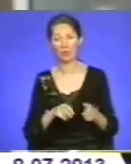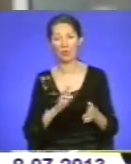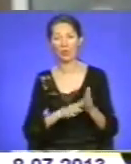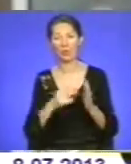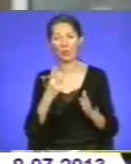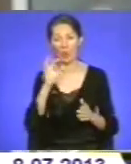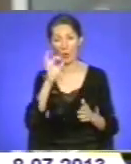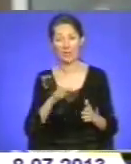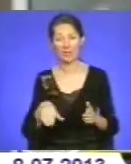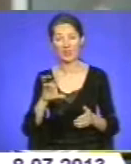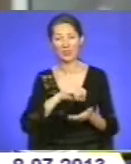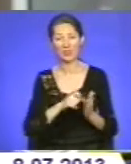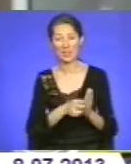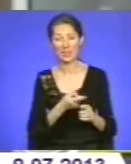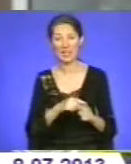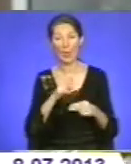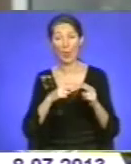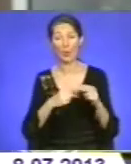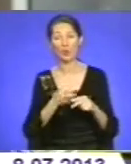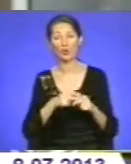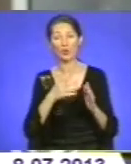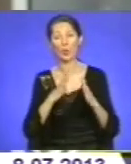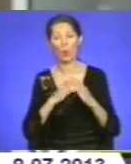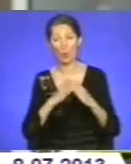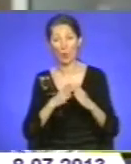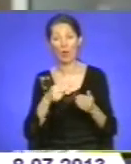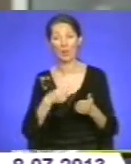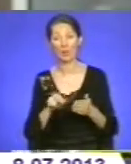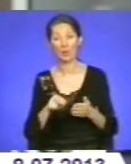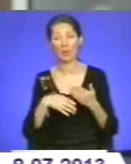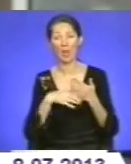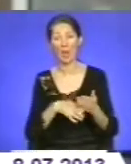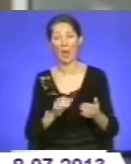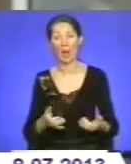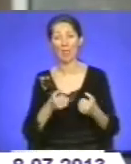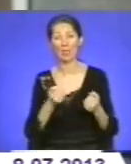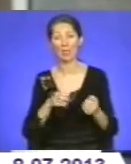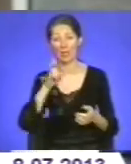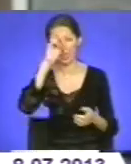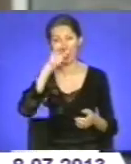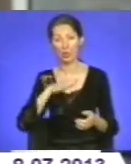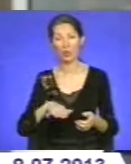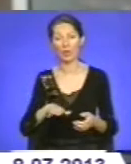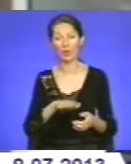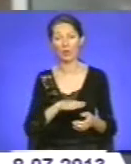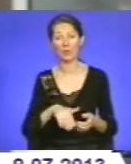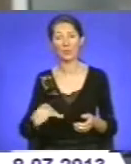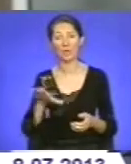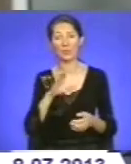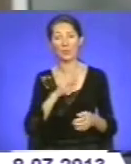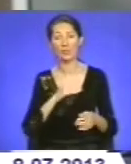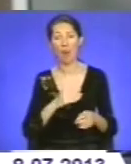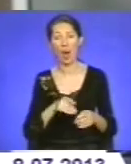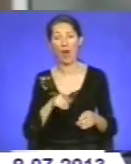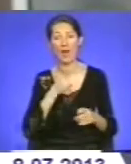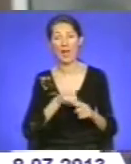які построєні в цьому домі, приобретені при допомозі і підтримці держави. Всього ми